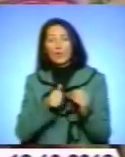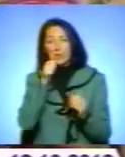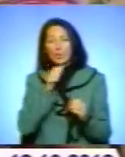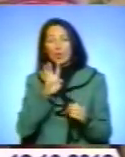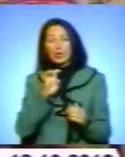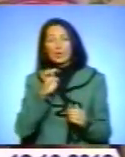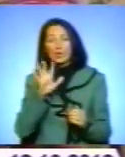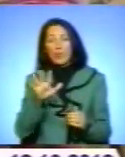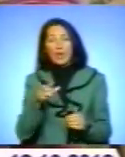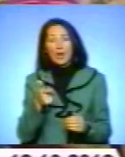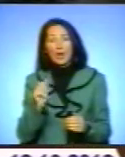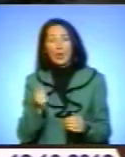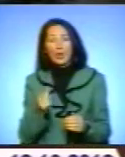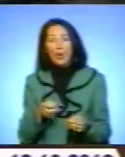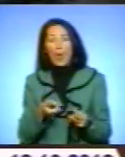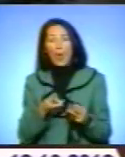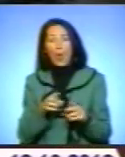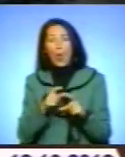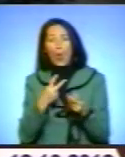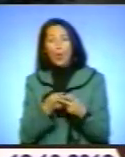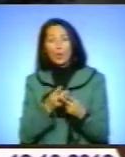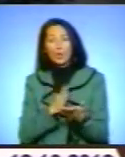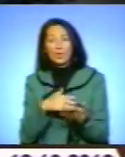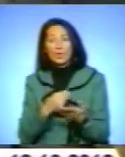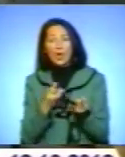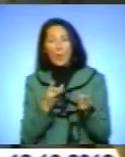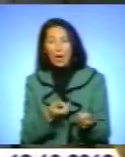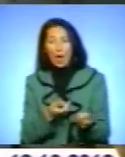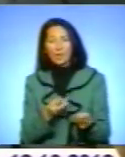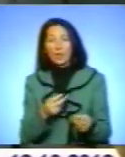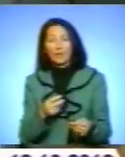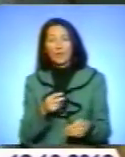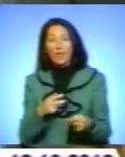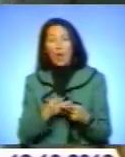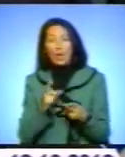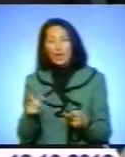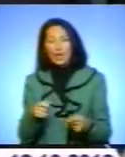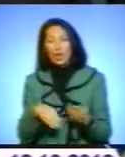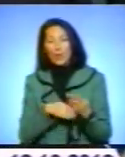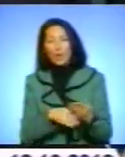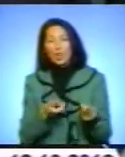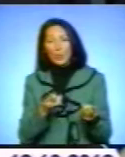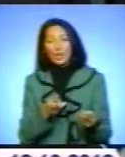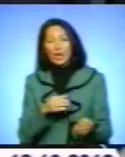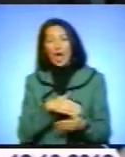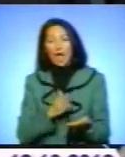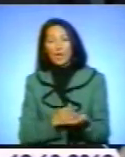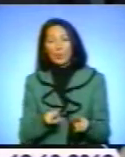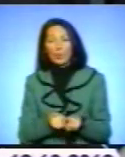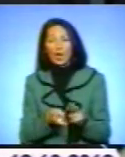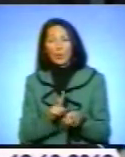405 гривень. У колонії є своя пекарня. Ув'язнені допомагають пекти хліб і куховарити. На обід картопля,